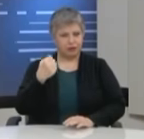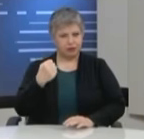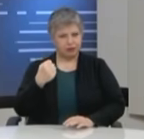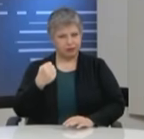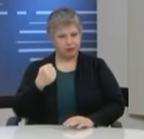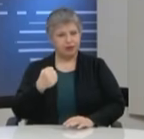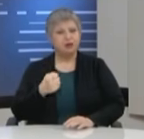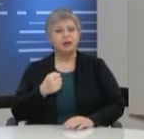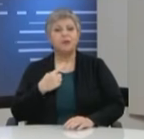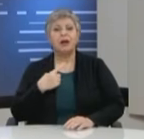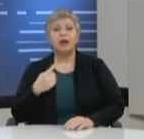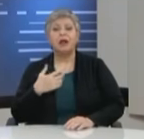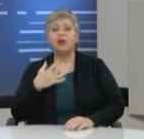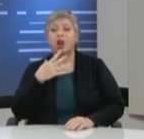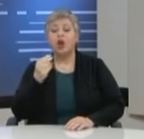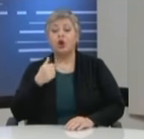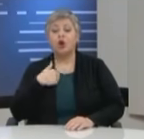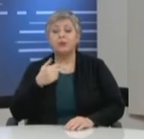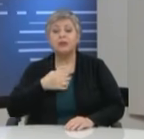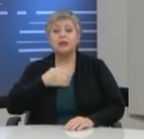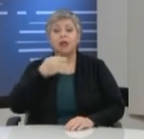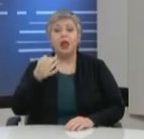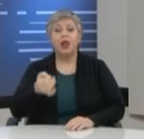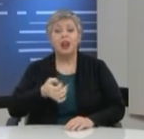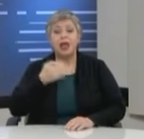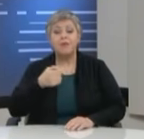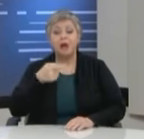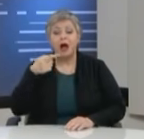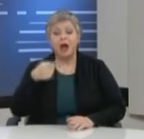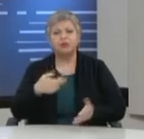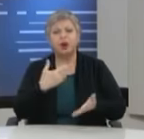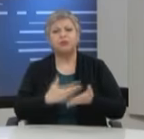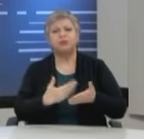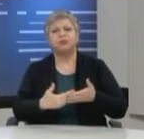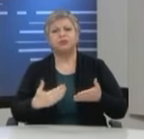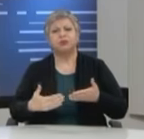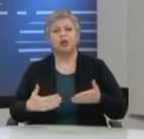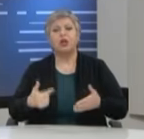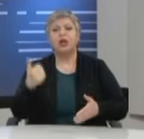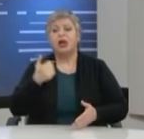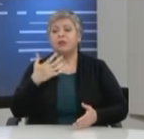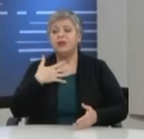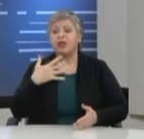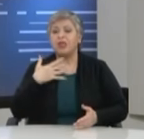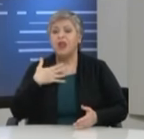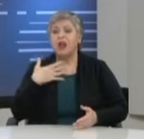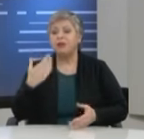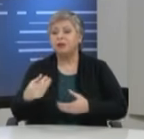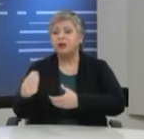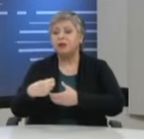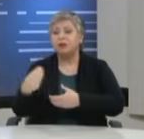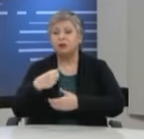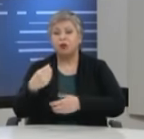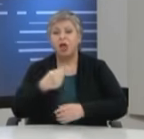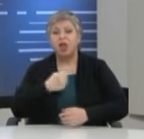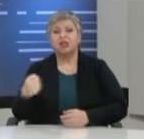αρθρώνουμε αυτή την επιχειρηματολογία, ψαρεύουμε στα θολά νερά της ακροδεξιάς. Το έχει πει 10 φορές ο κύριος Τσίπρας. Εσείς κυβερνούσατε με την ακροδεξιά.